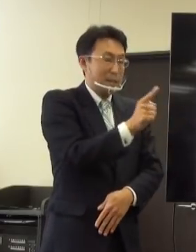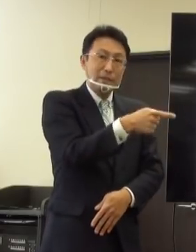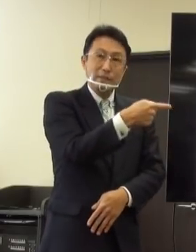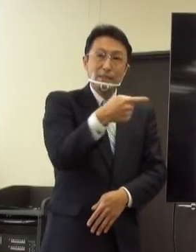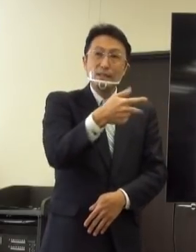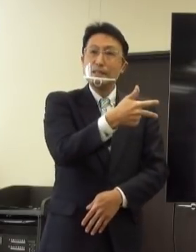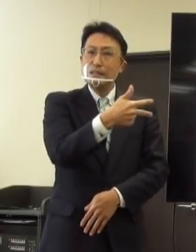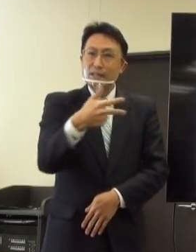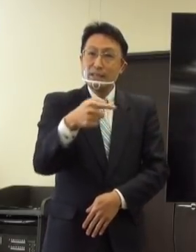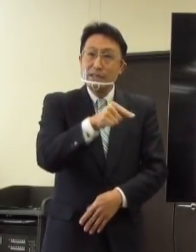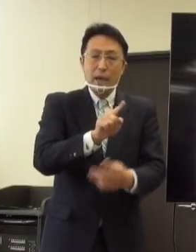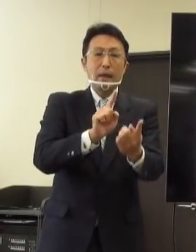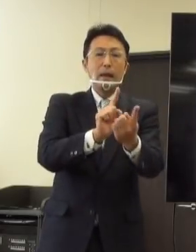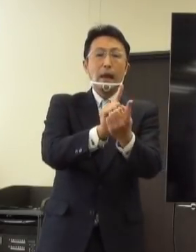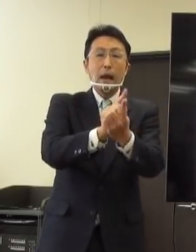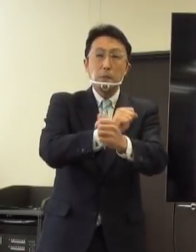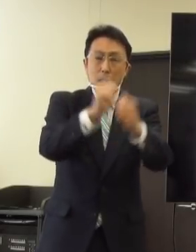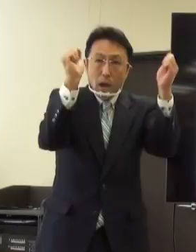ような、